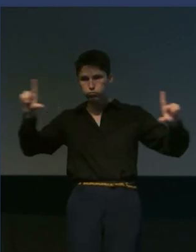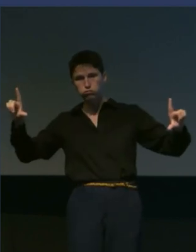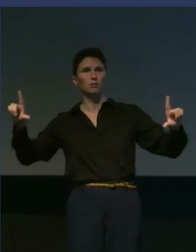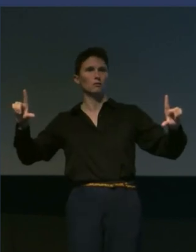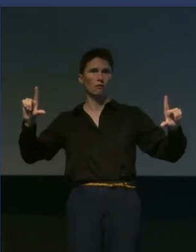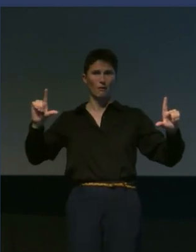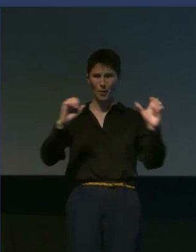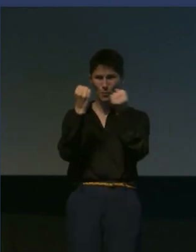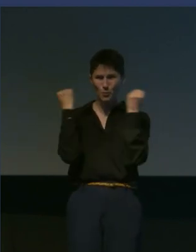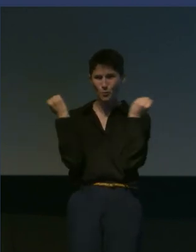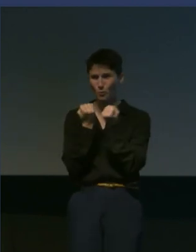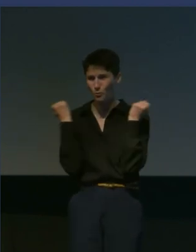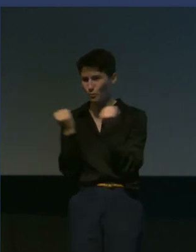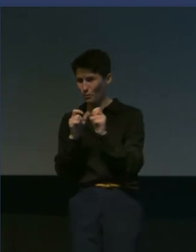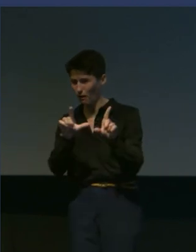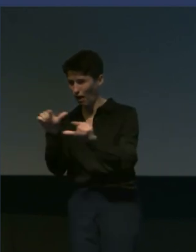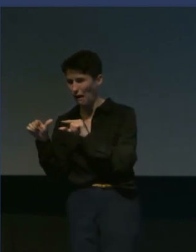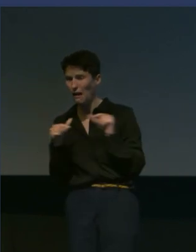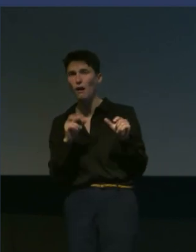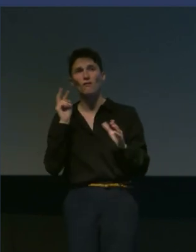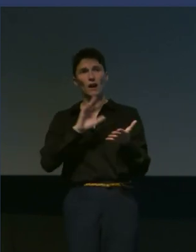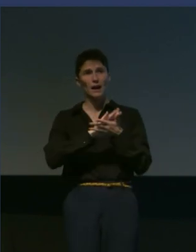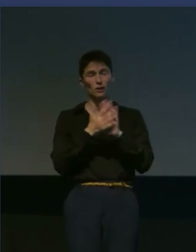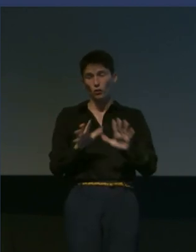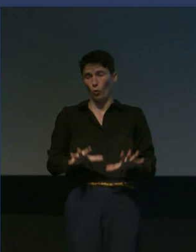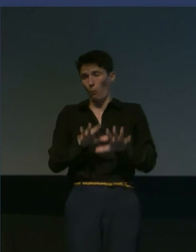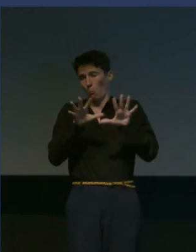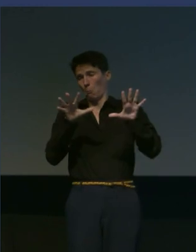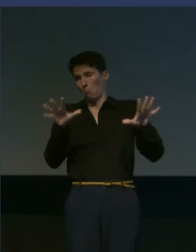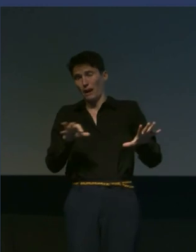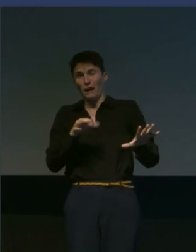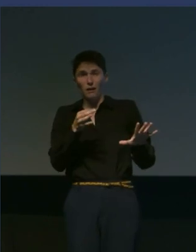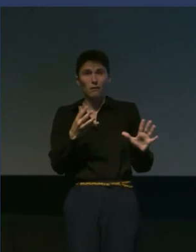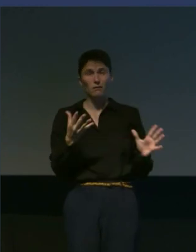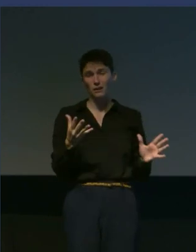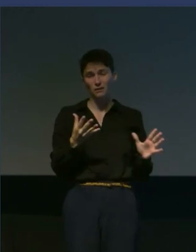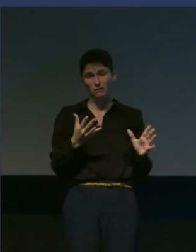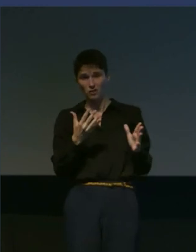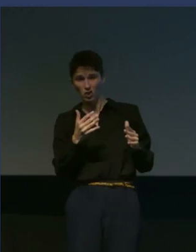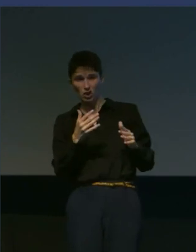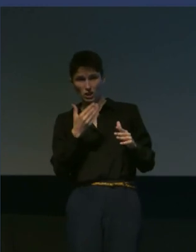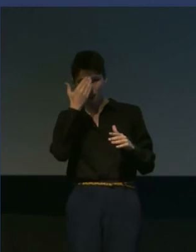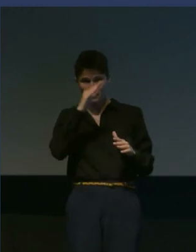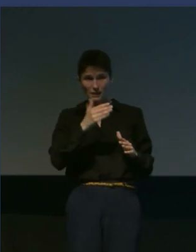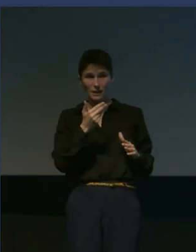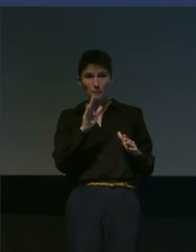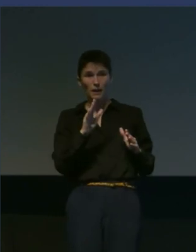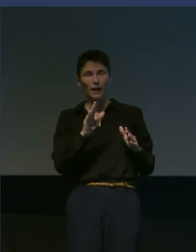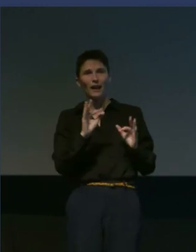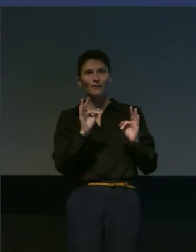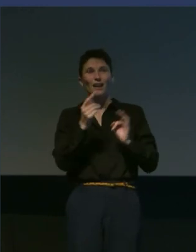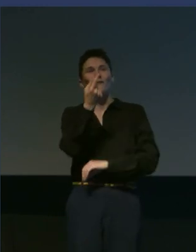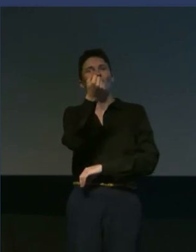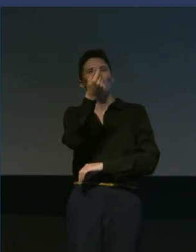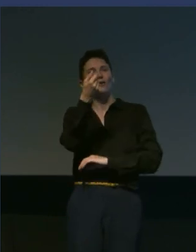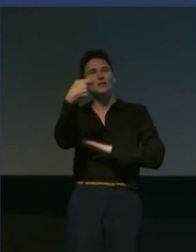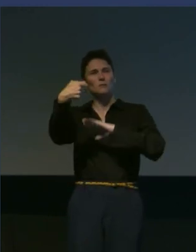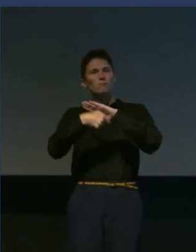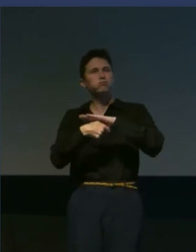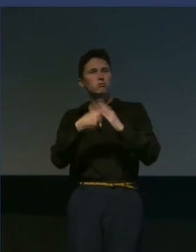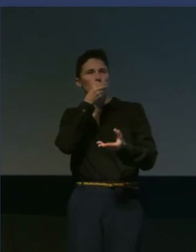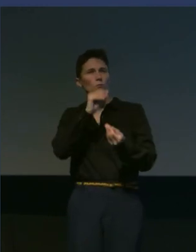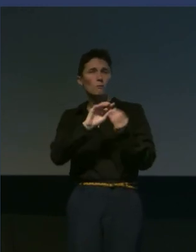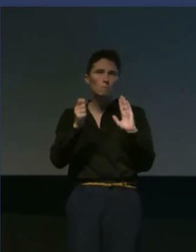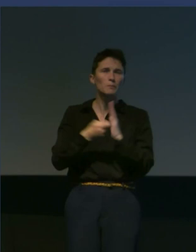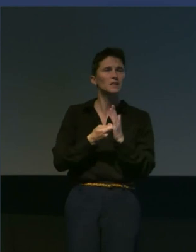vous voyez, enfin, bon, il y a beaucoup d'associations où c'est le cas, mais on fait tout de suite sur quelque chose de financier. Très tôt, quand on arrive